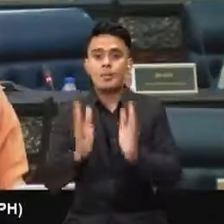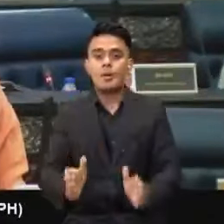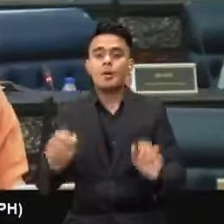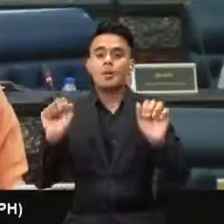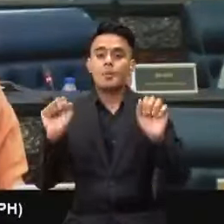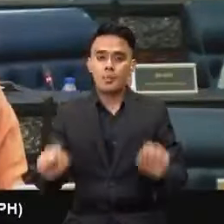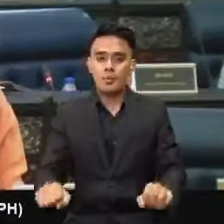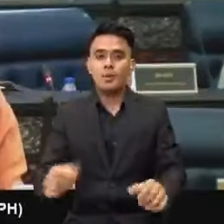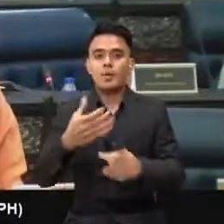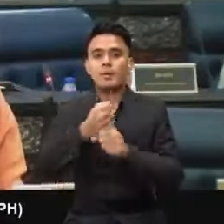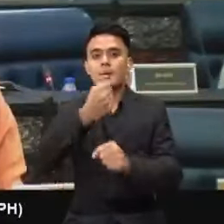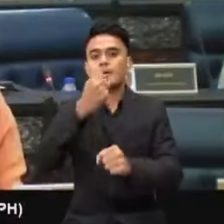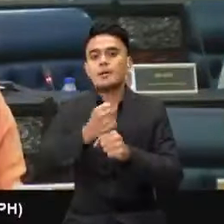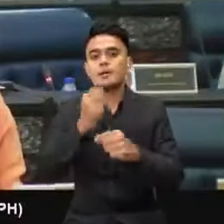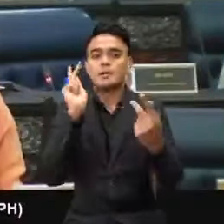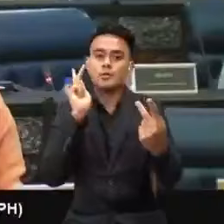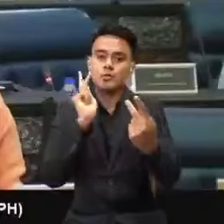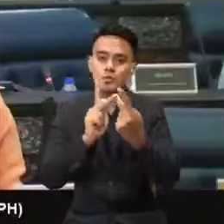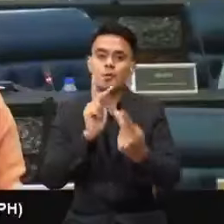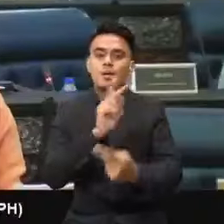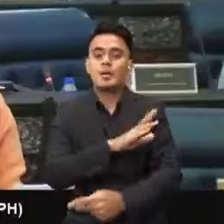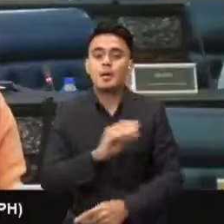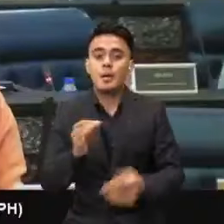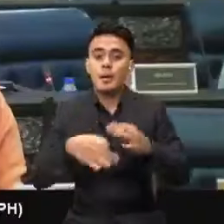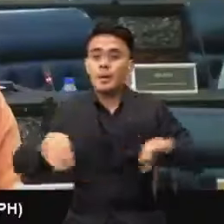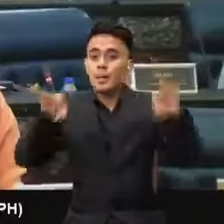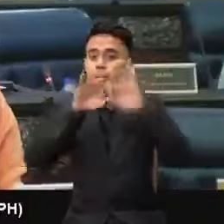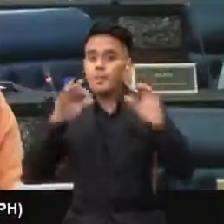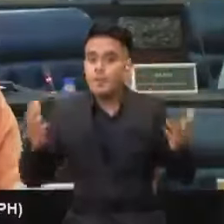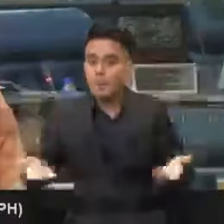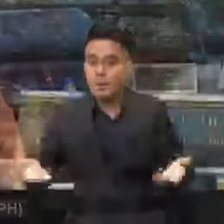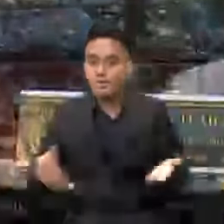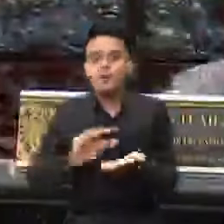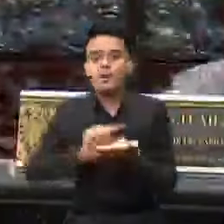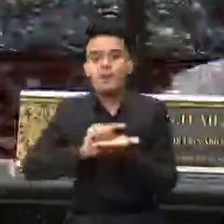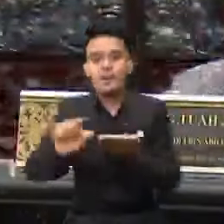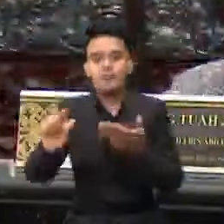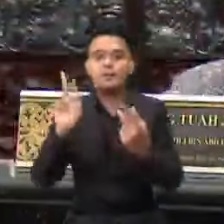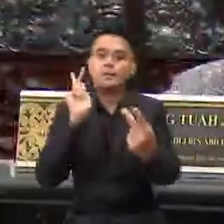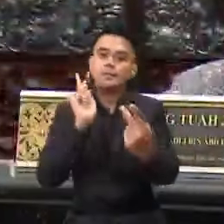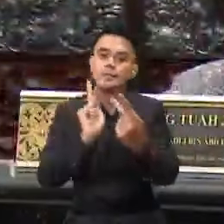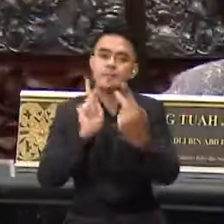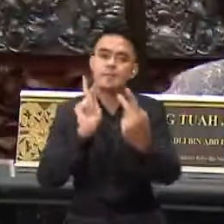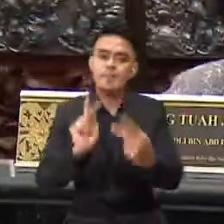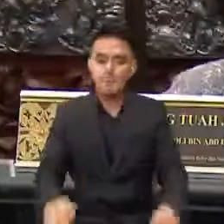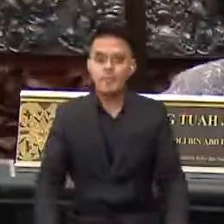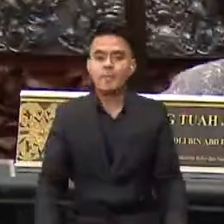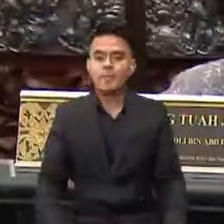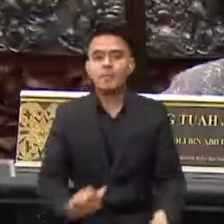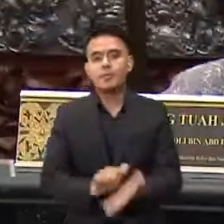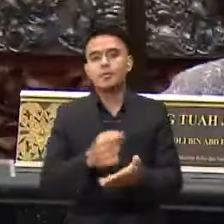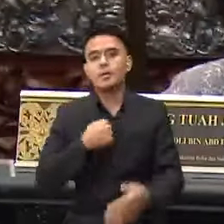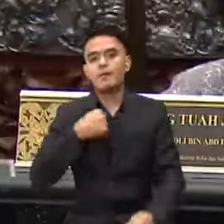dapat pekerjaan yang setimpal dan yang paling penting gaji yang padat. Itu